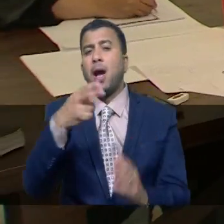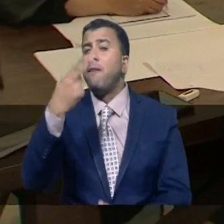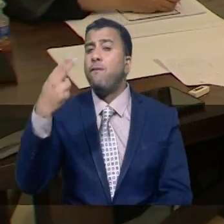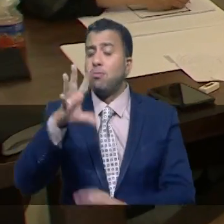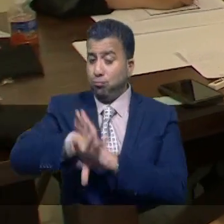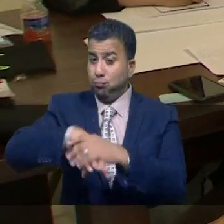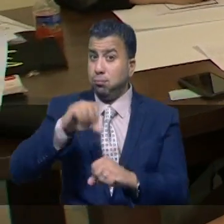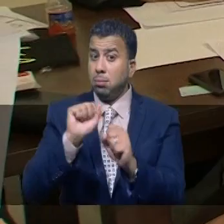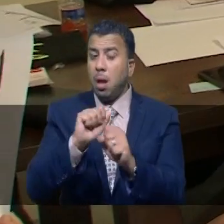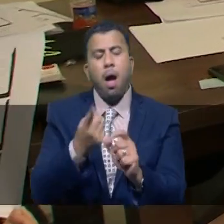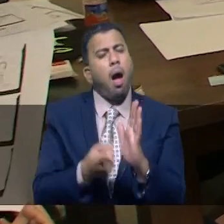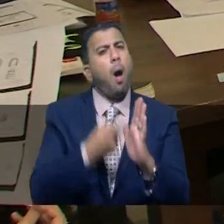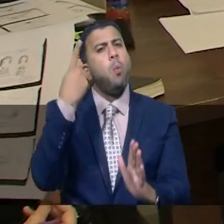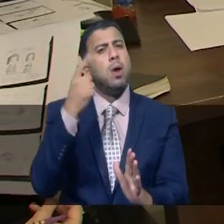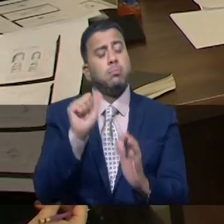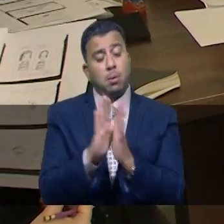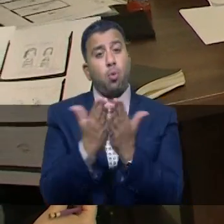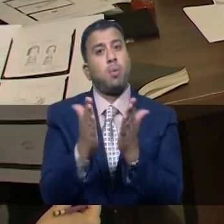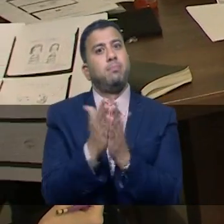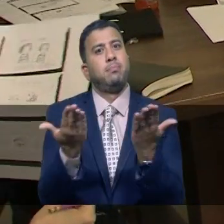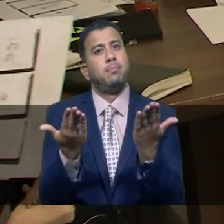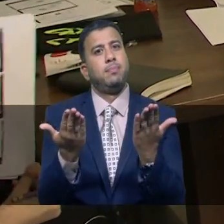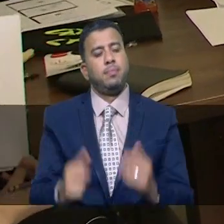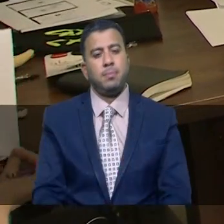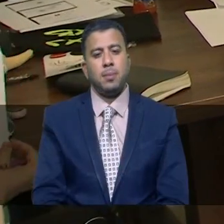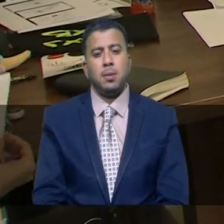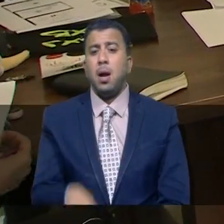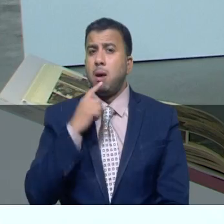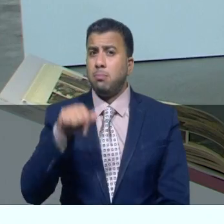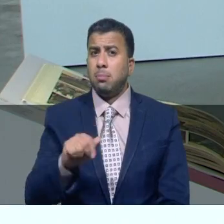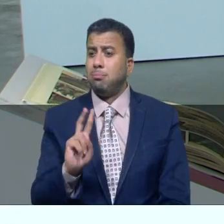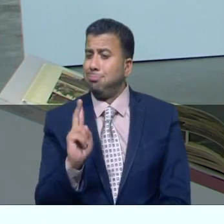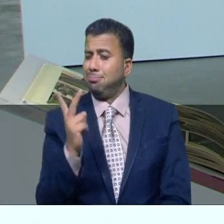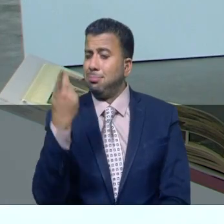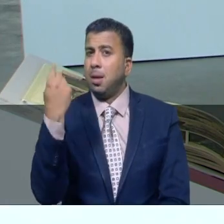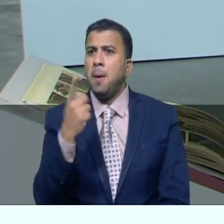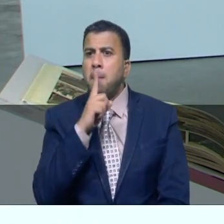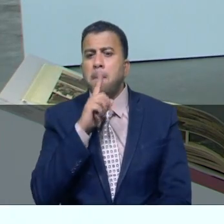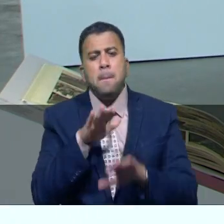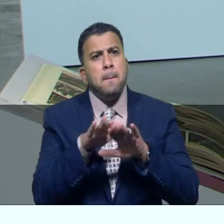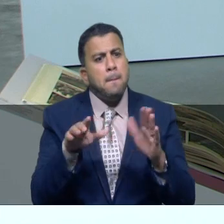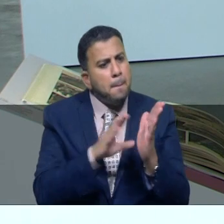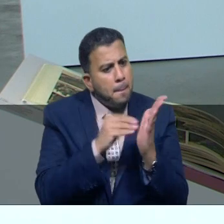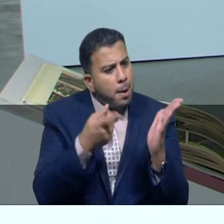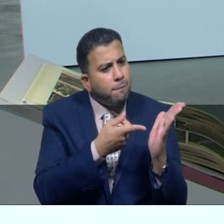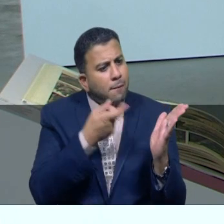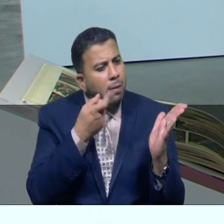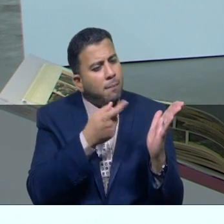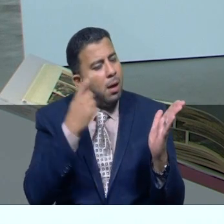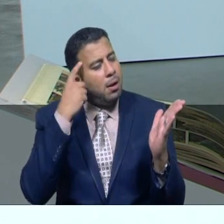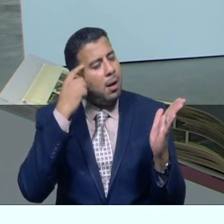إنتاج هذا النوع الفريد من الكتب. حين يتحول الصمت إلى لغة للحوار ويغازل